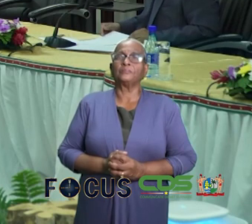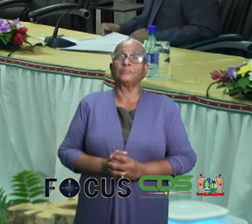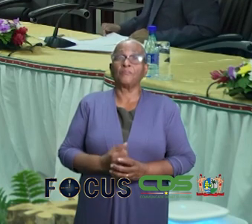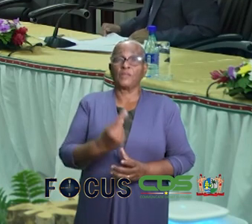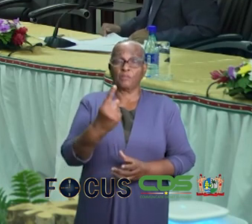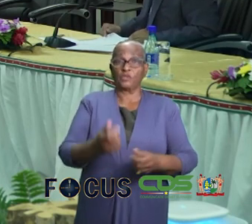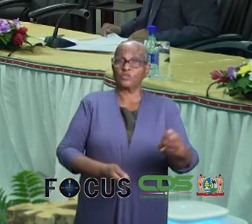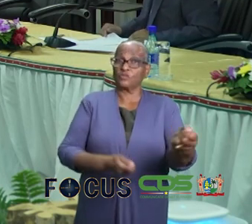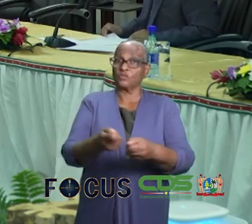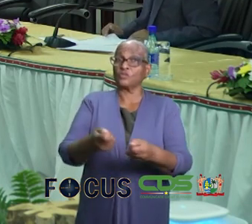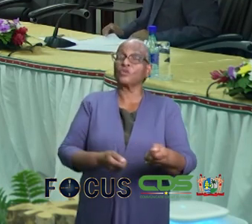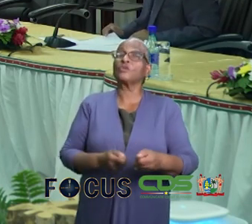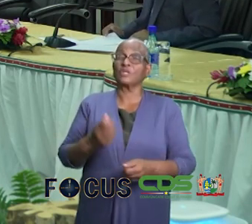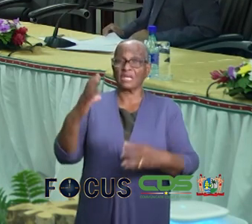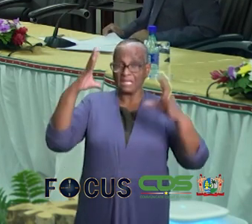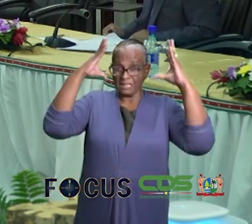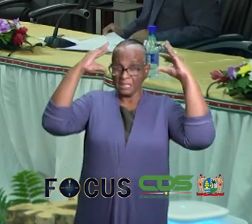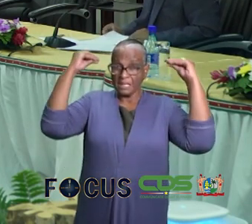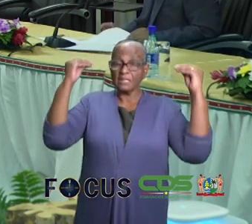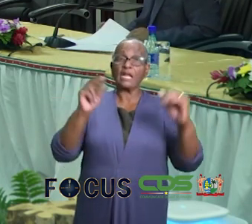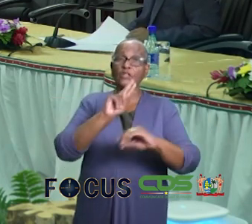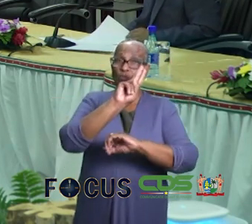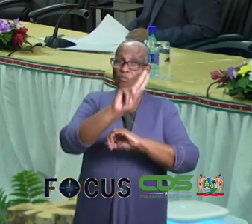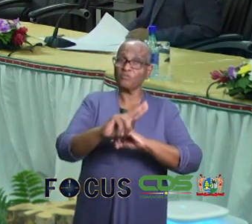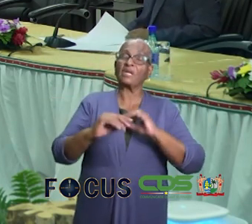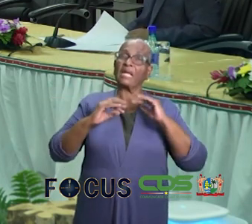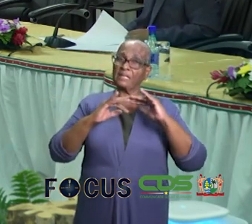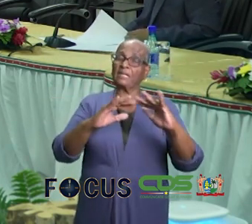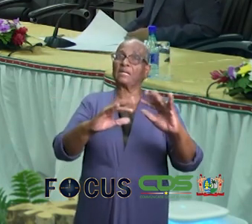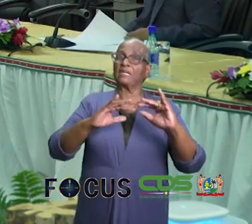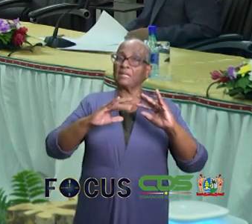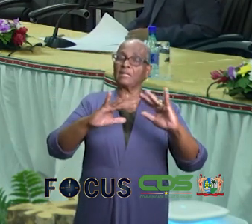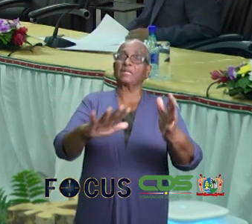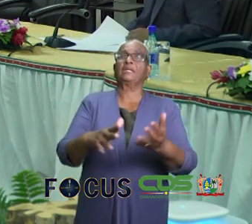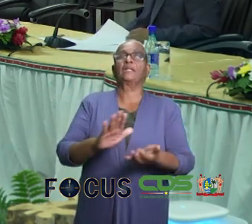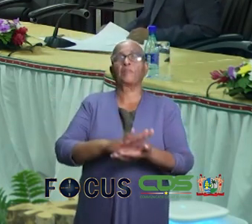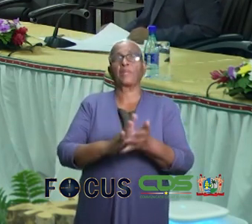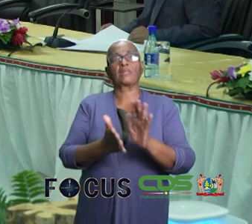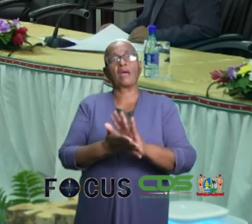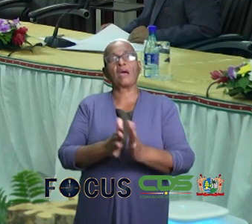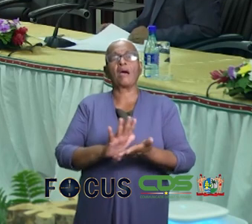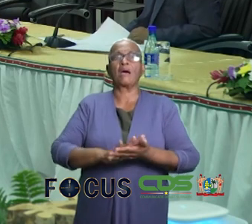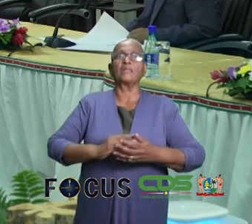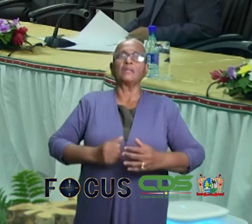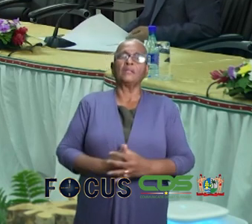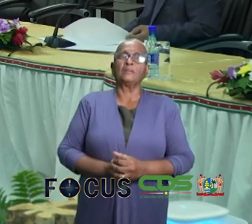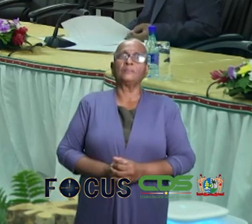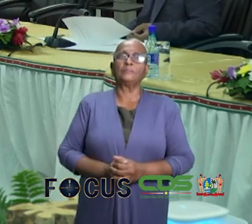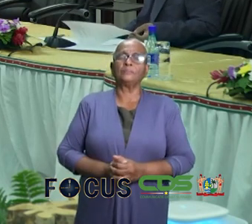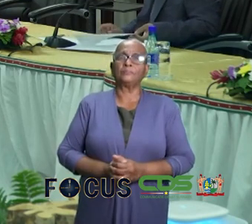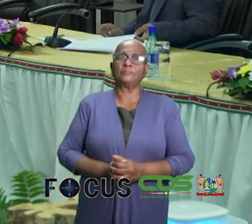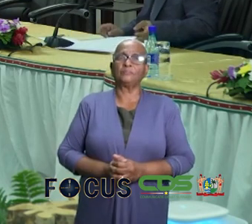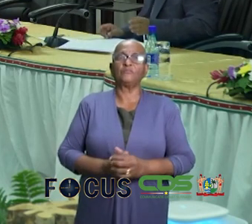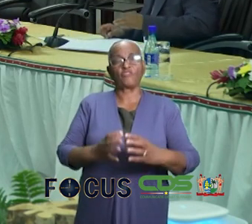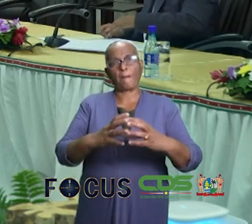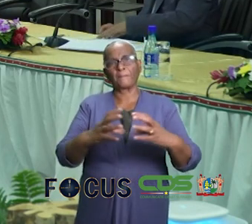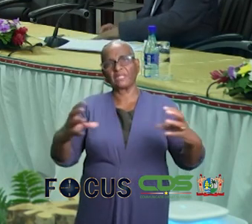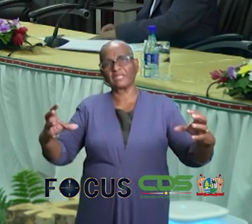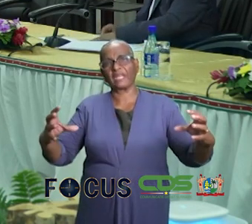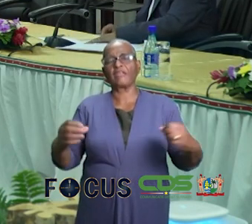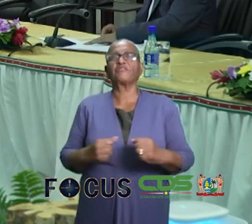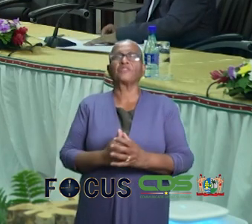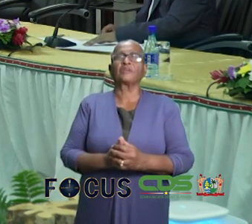de Nederlandse overheid, waarna er een business forum dinner zal zijn met een kleinere groep van Surinaamse